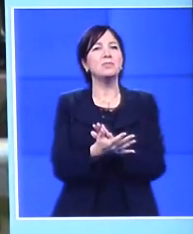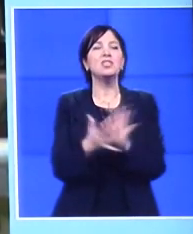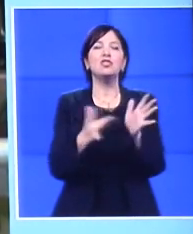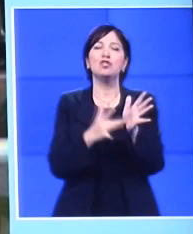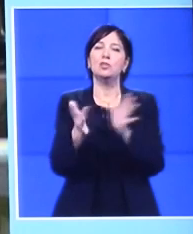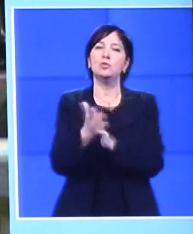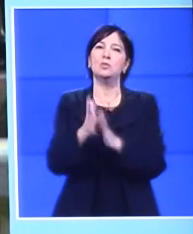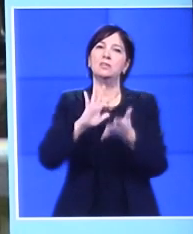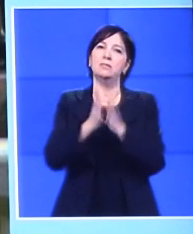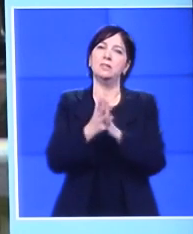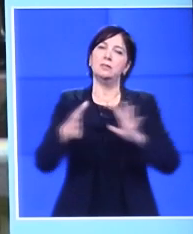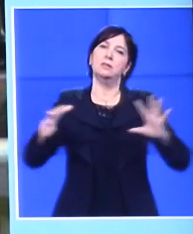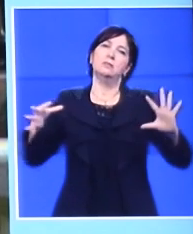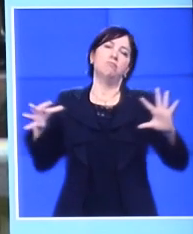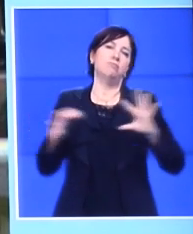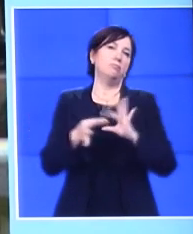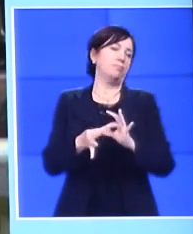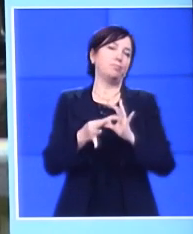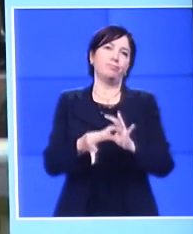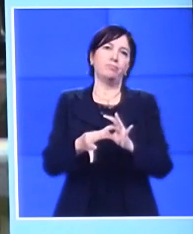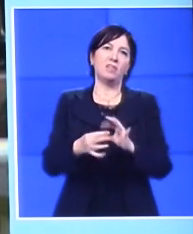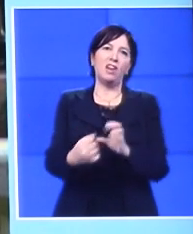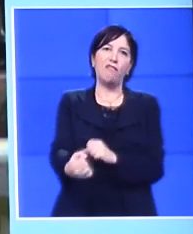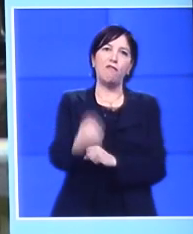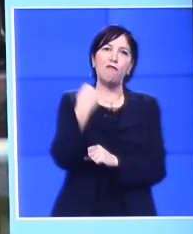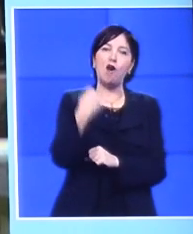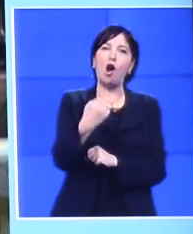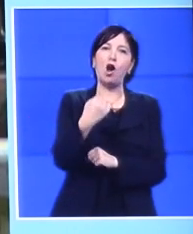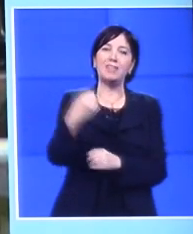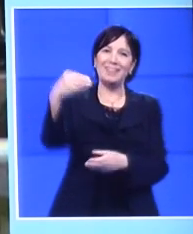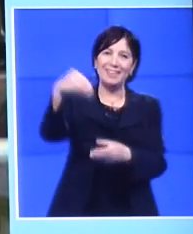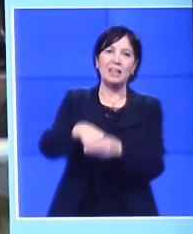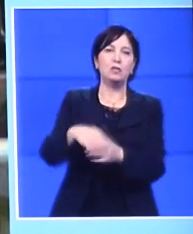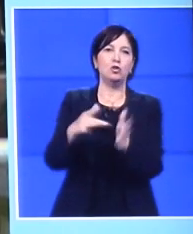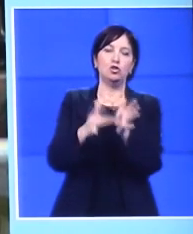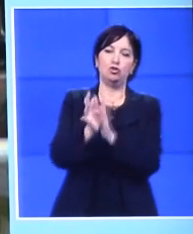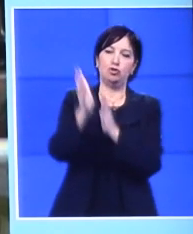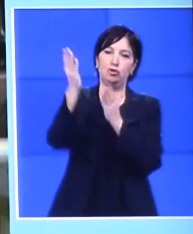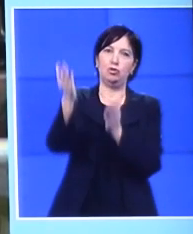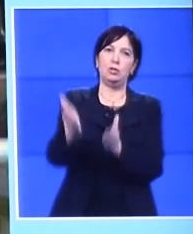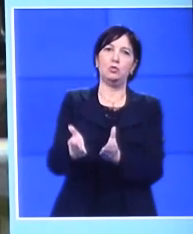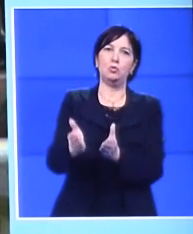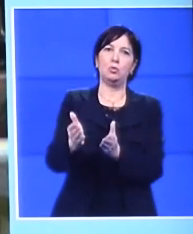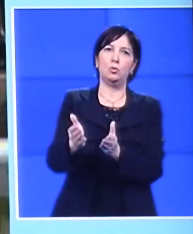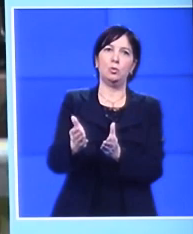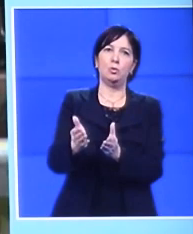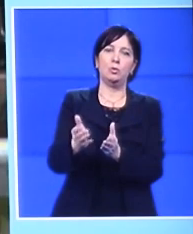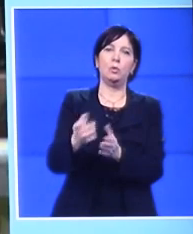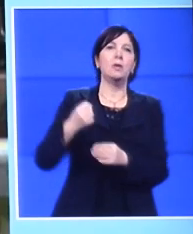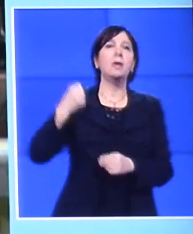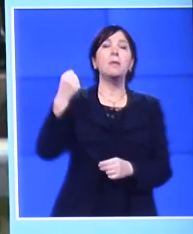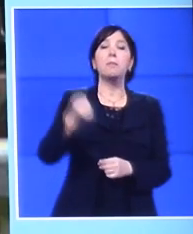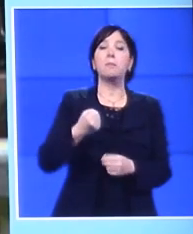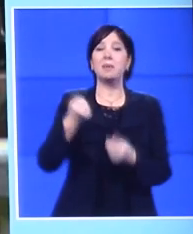Gesù, si fa forte in Gesù. Un pastore